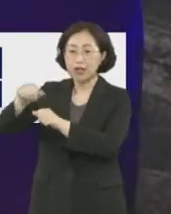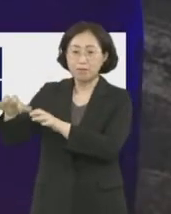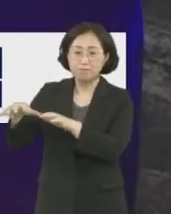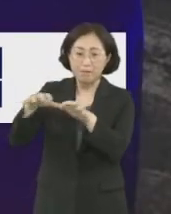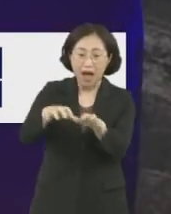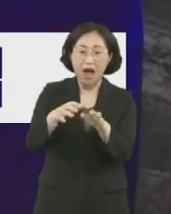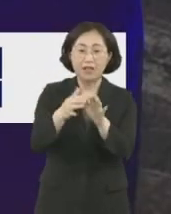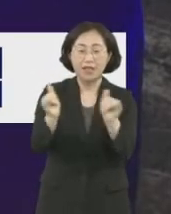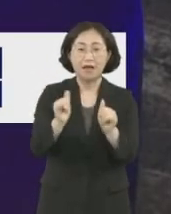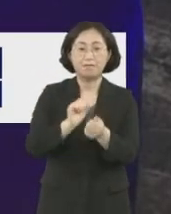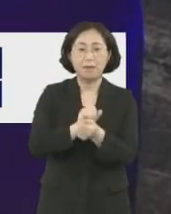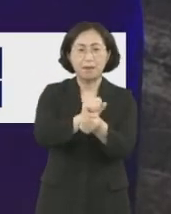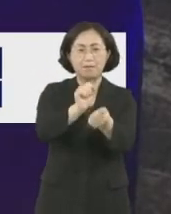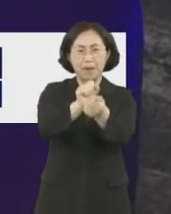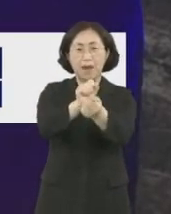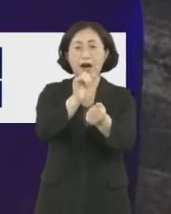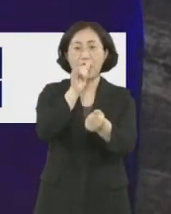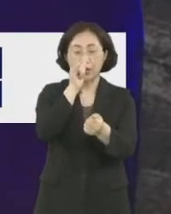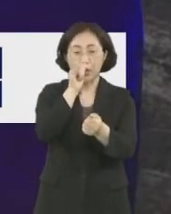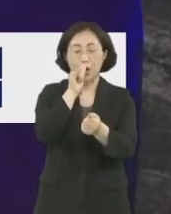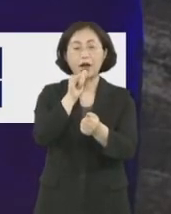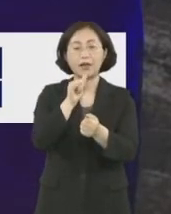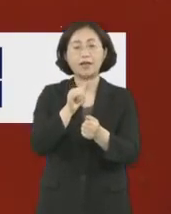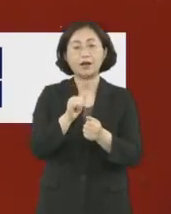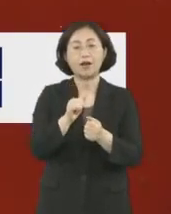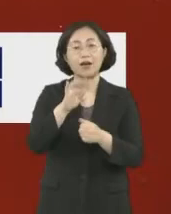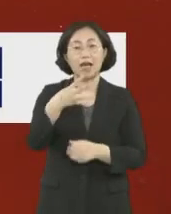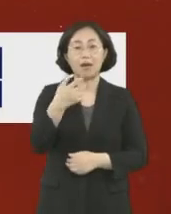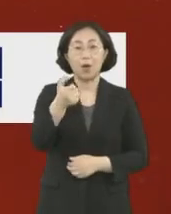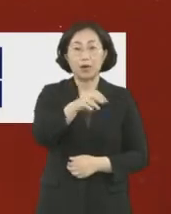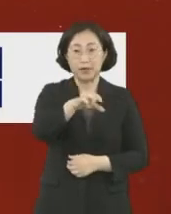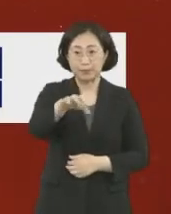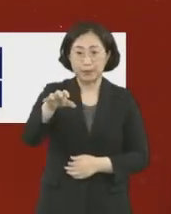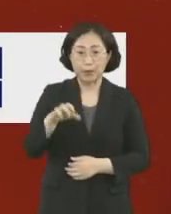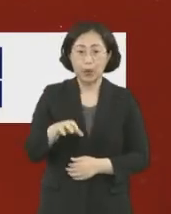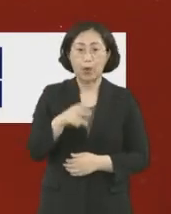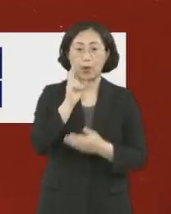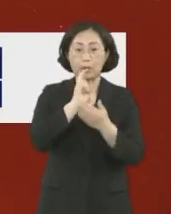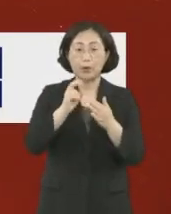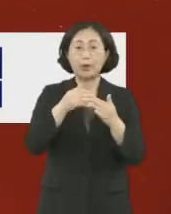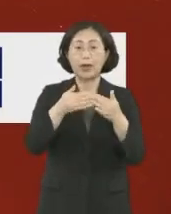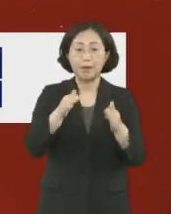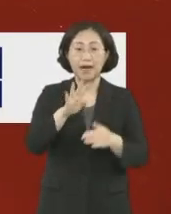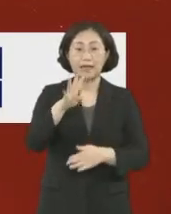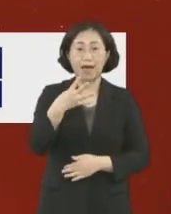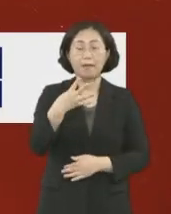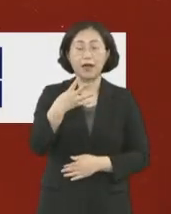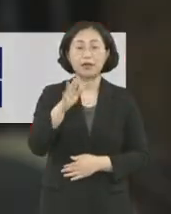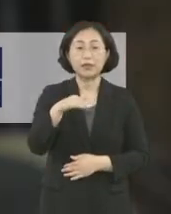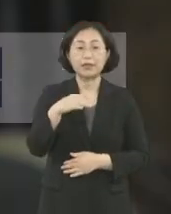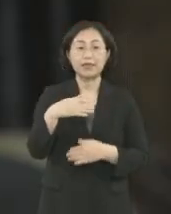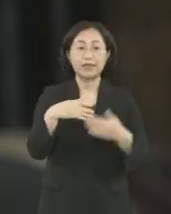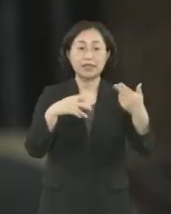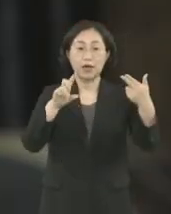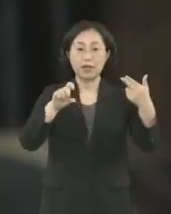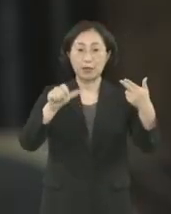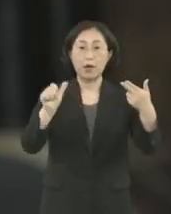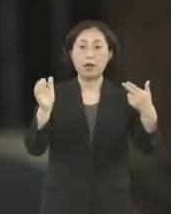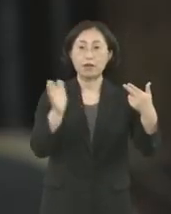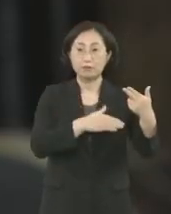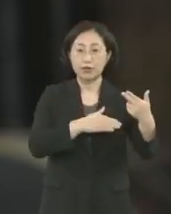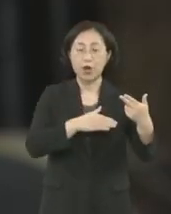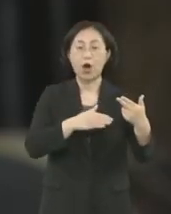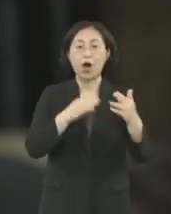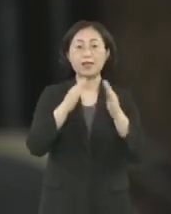확장자가 계속 나오자 단란주점 등 450여 것과 노래방 400여 구실 친한 15일부터 자진